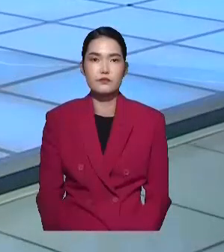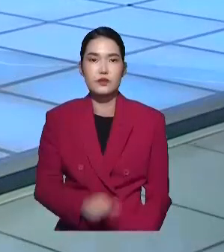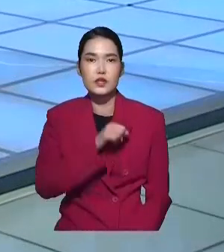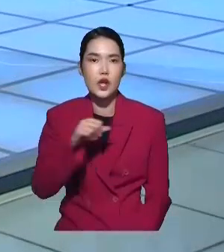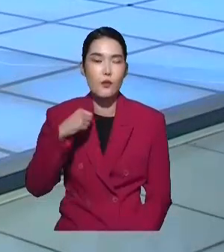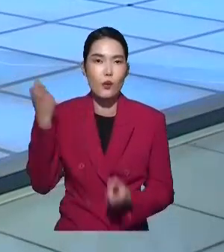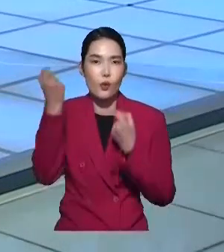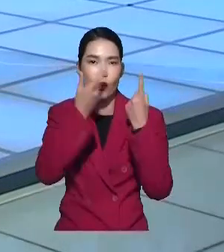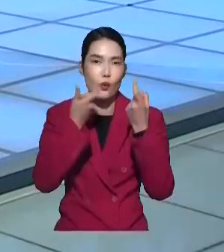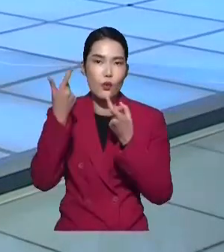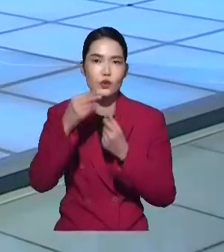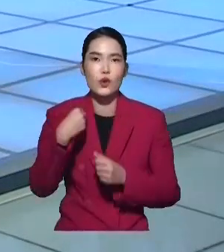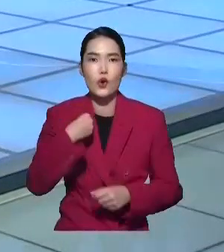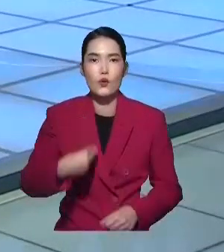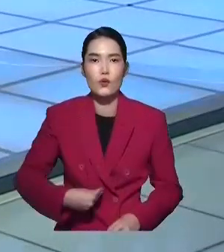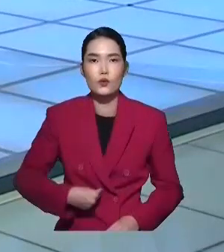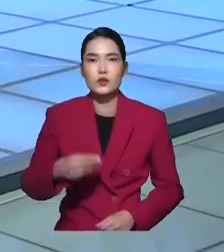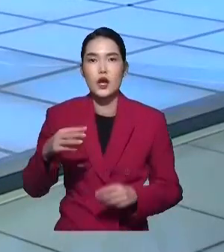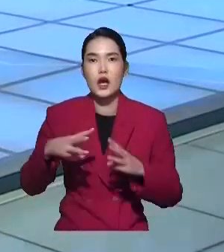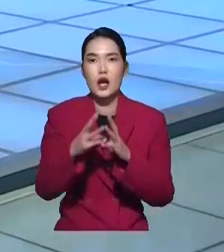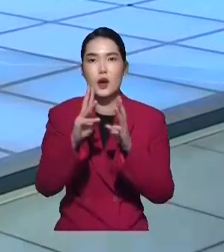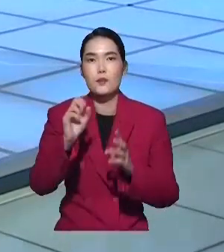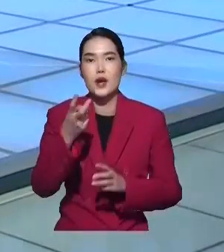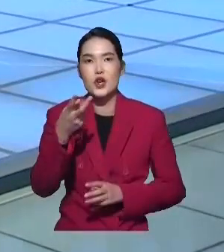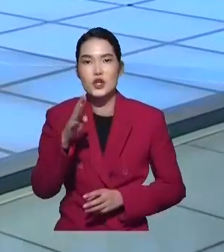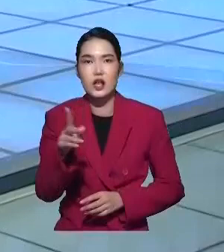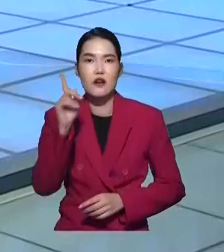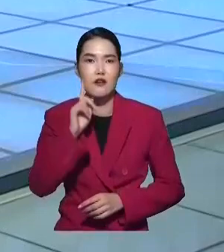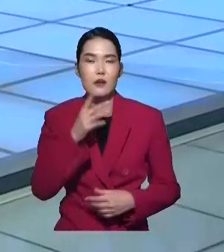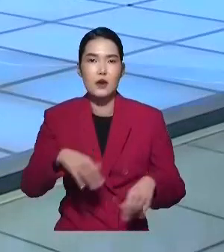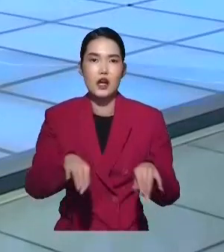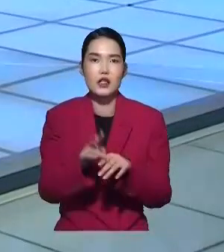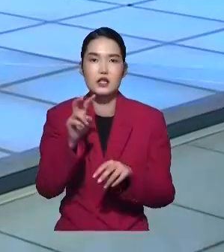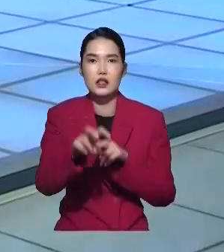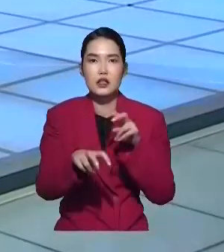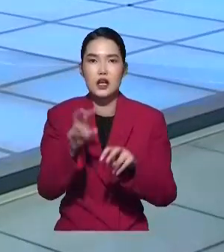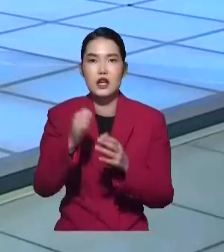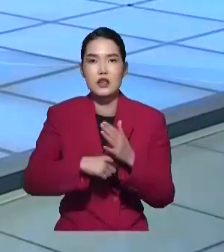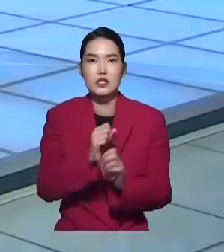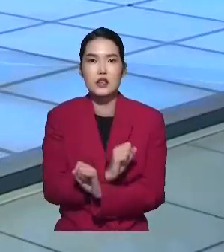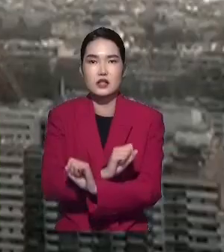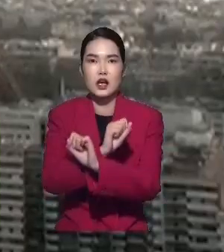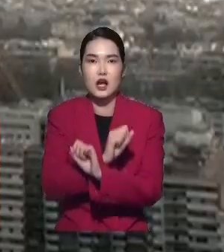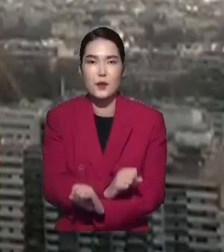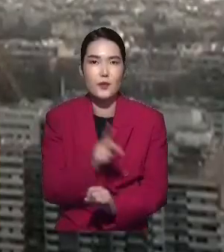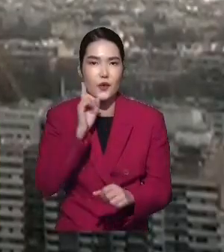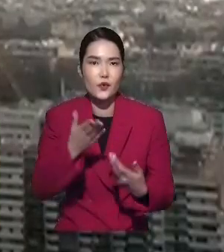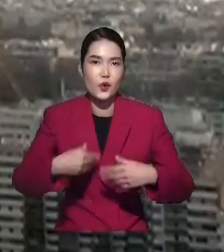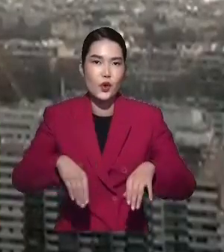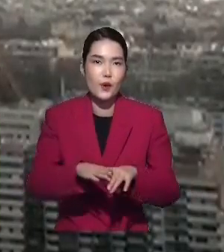Самый узнаваемый символ Франции, Эйфелеву башню, временно закрыли для посетителей из-за забастовки. Сотрудники